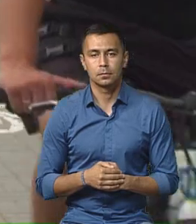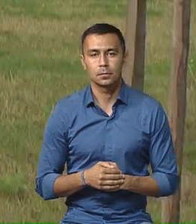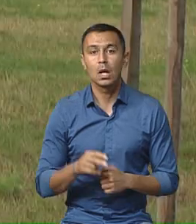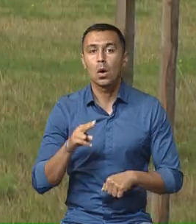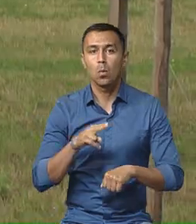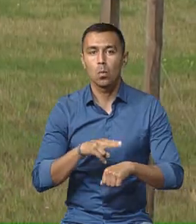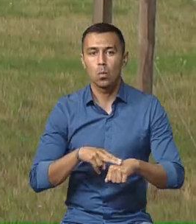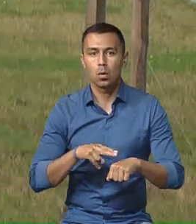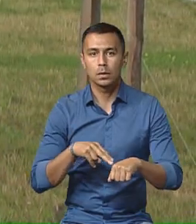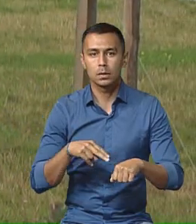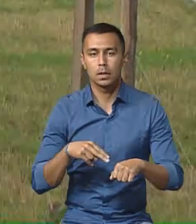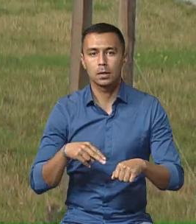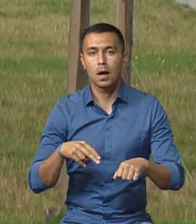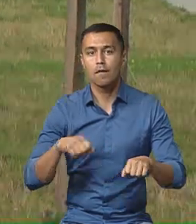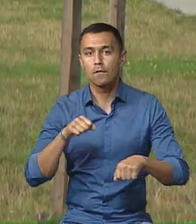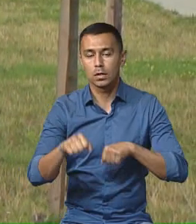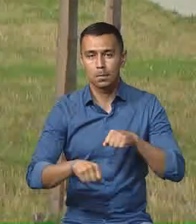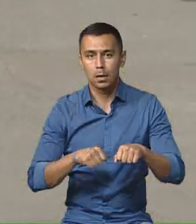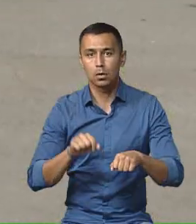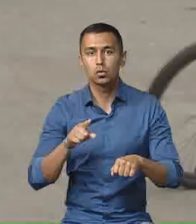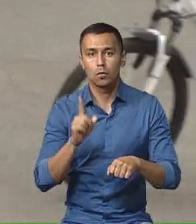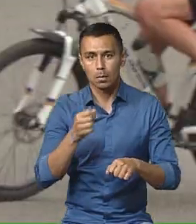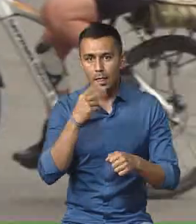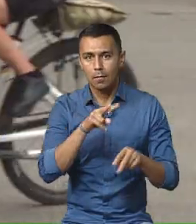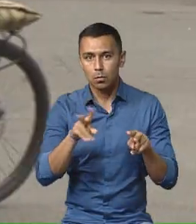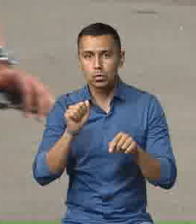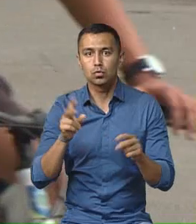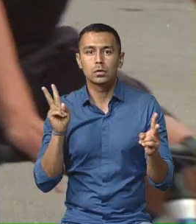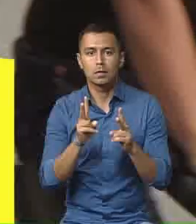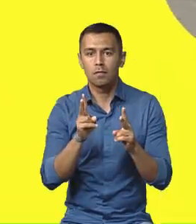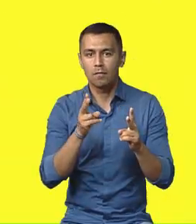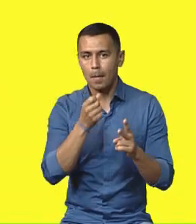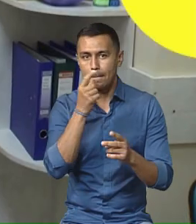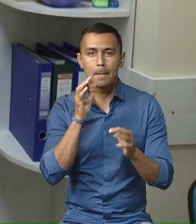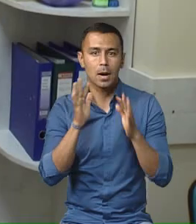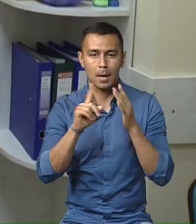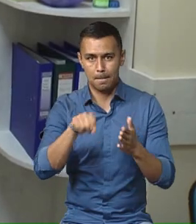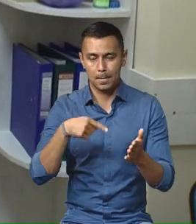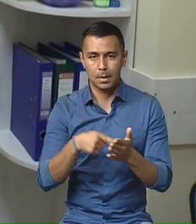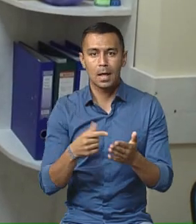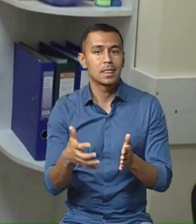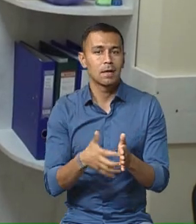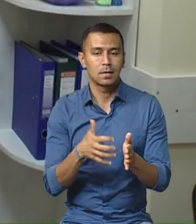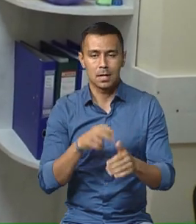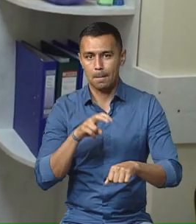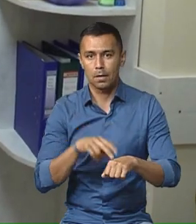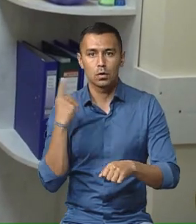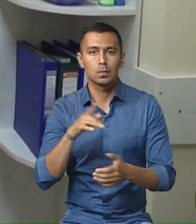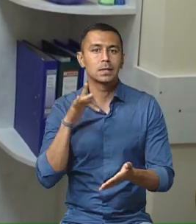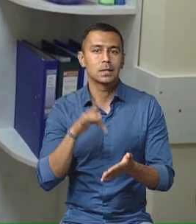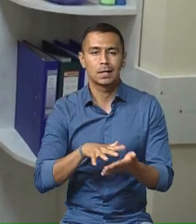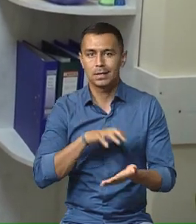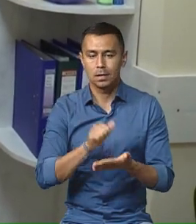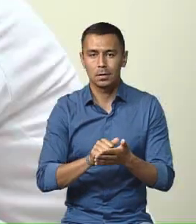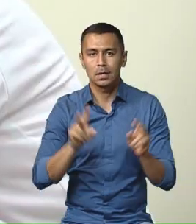Поліція на двоколісних. Чому хмельницький велопатруль зазвичай можна зустріти у парках міста? Не вистачає медиків. В обласному центрі